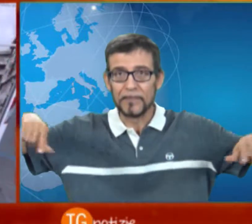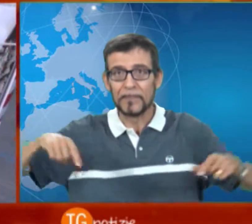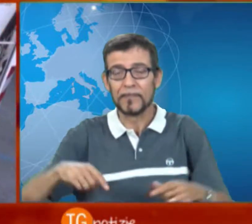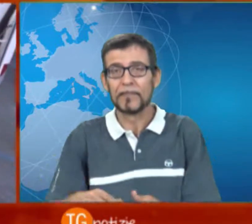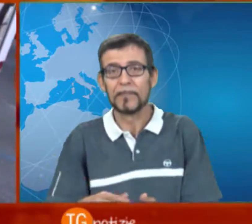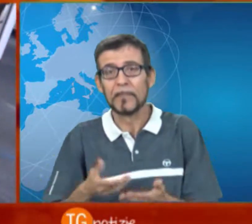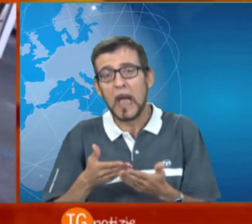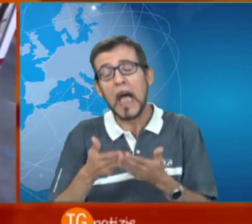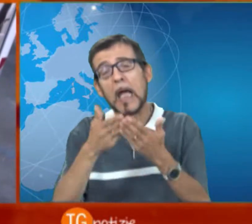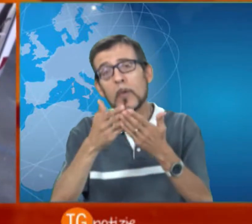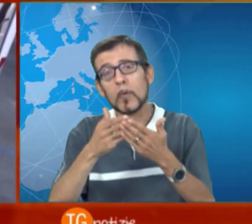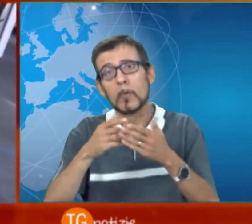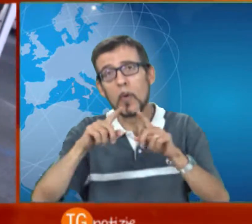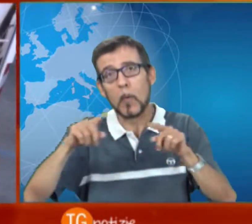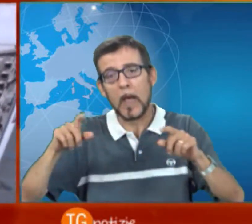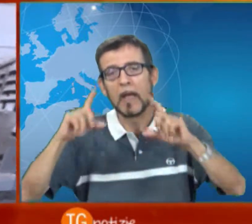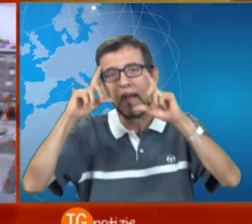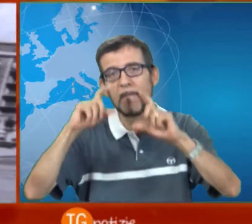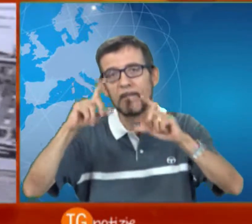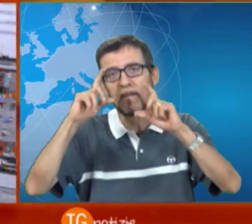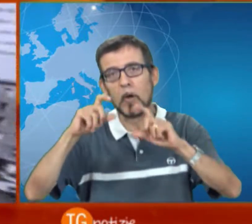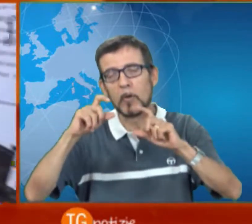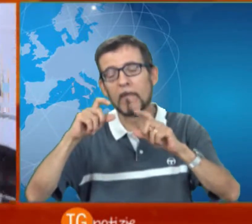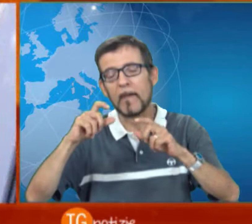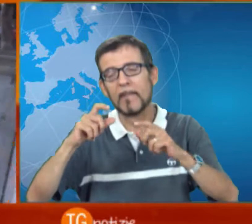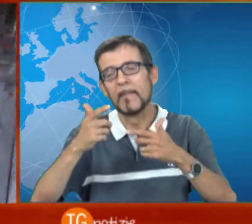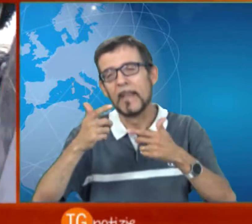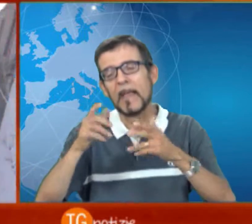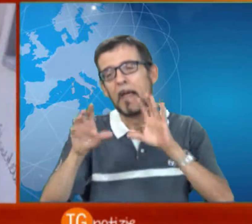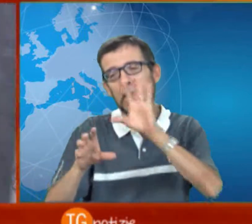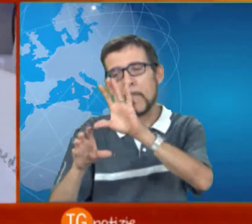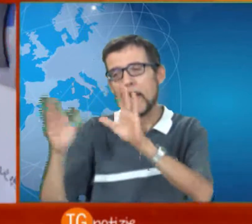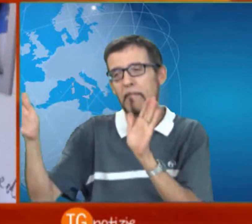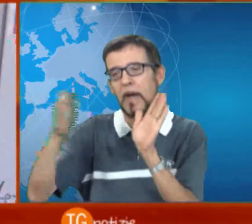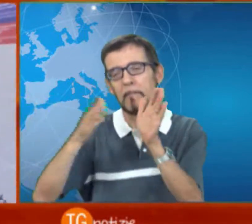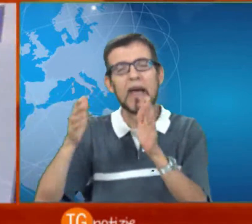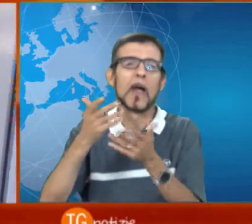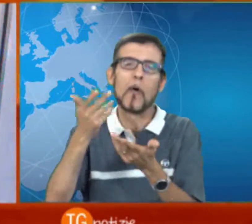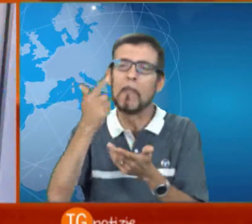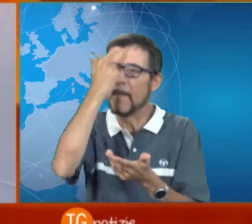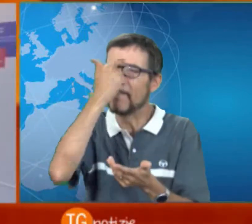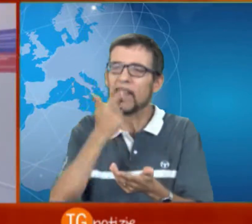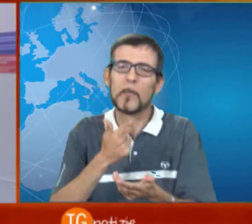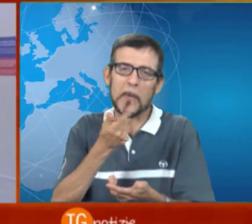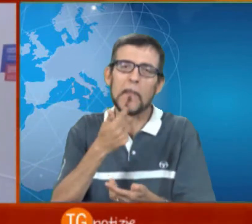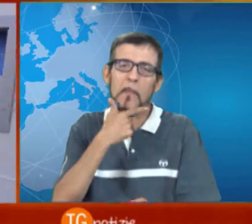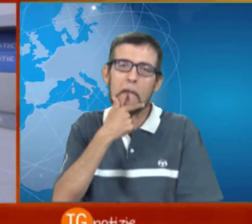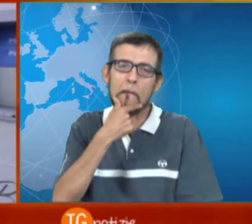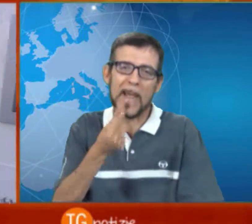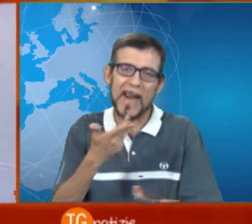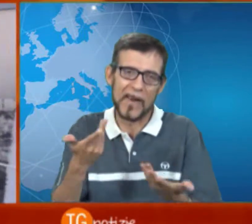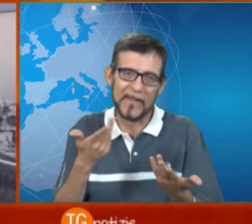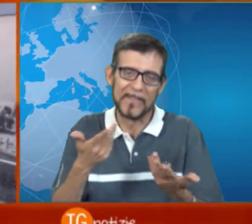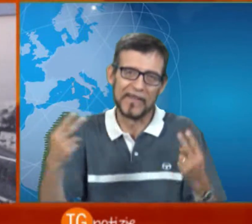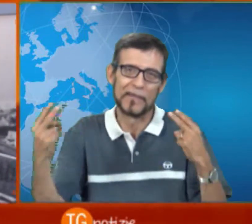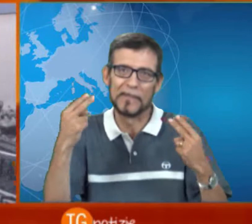l'ausilio di alcune fotografie reso un pochino più accettabile rispetto a quello